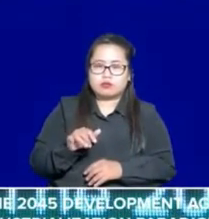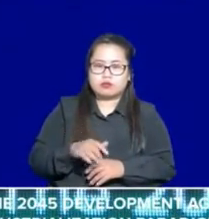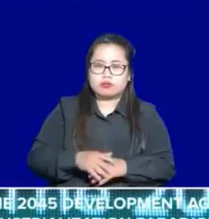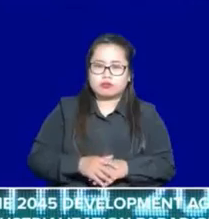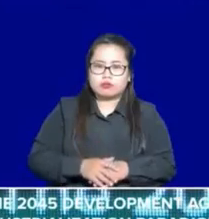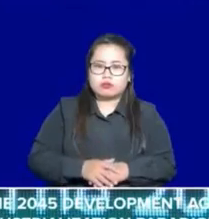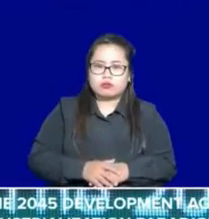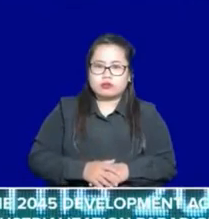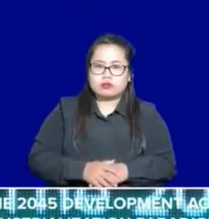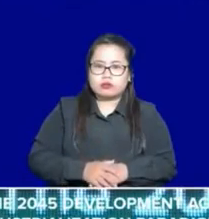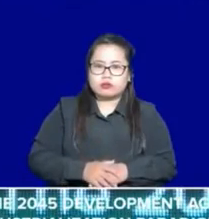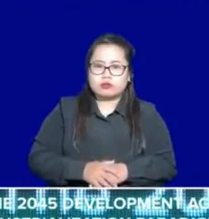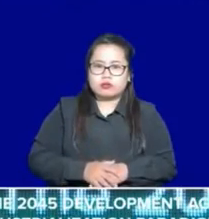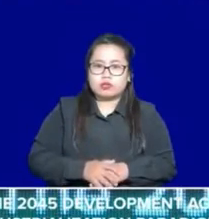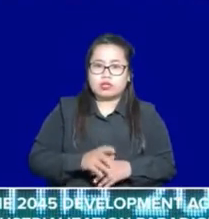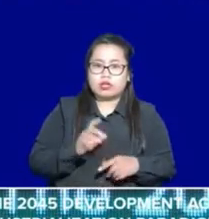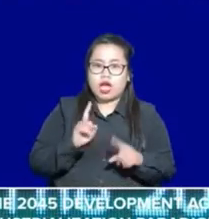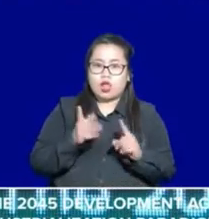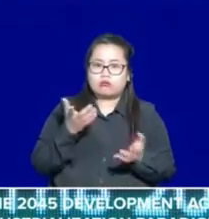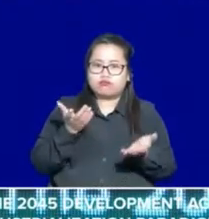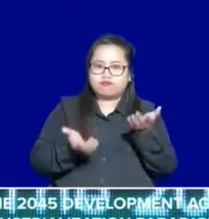dibandingkan Cina,